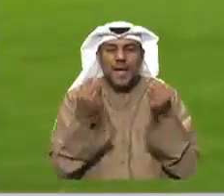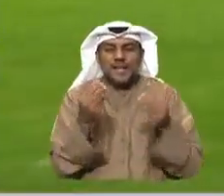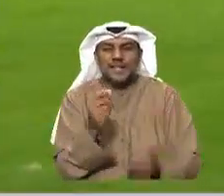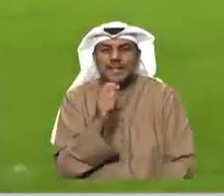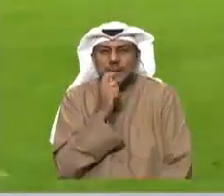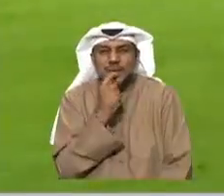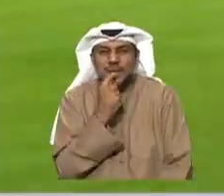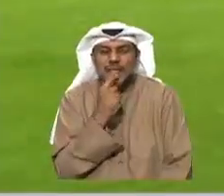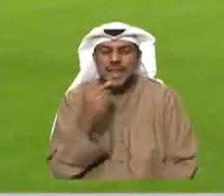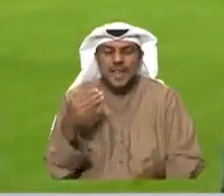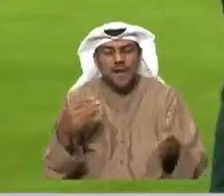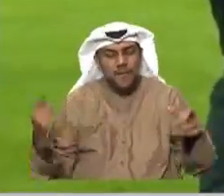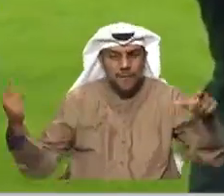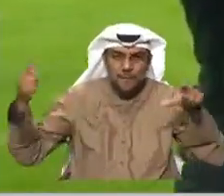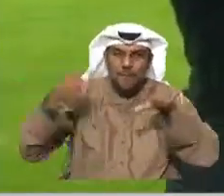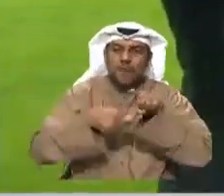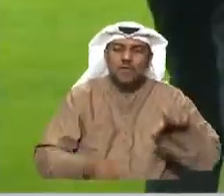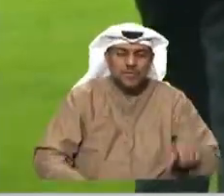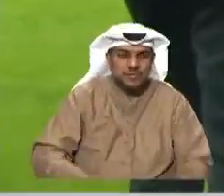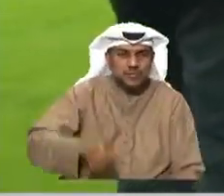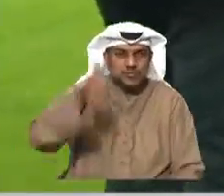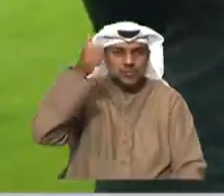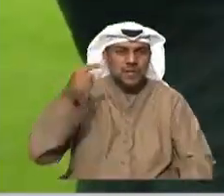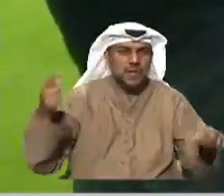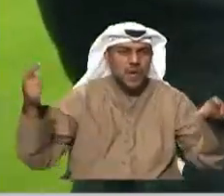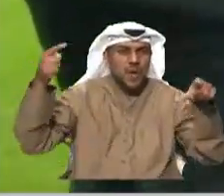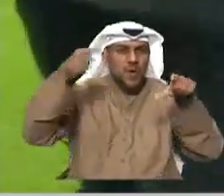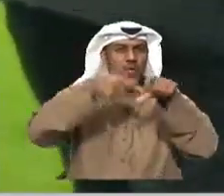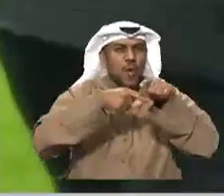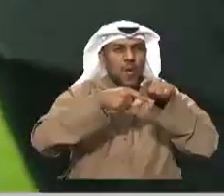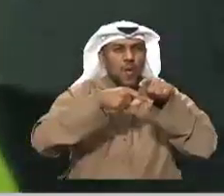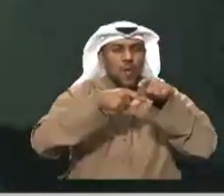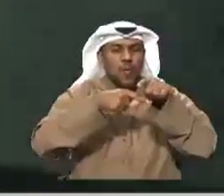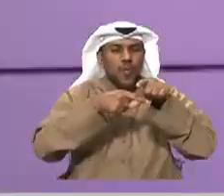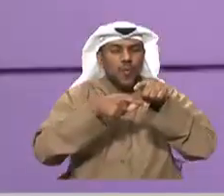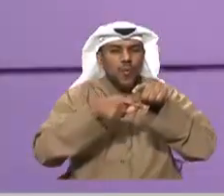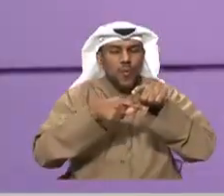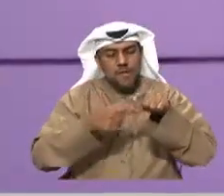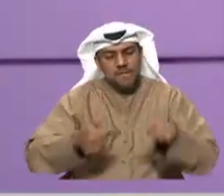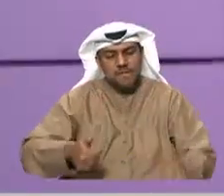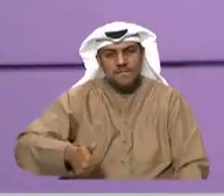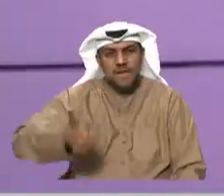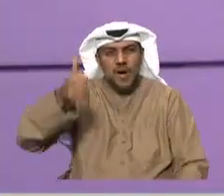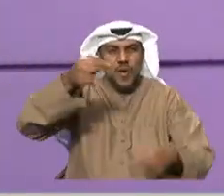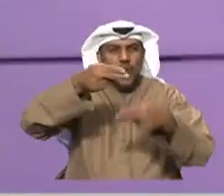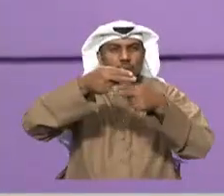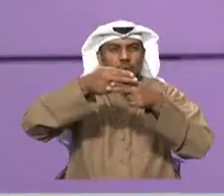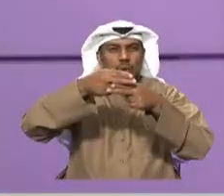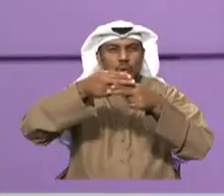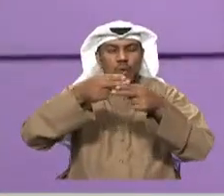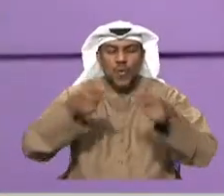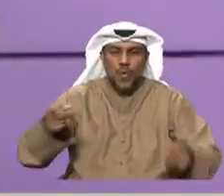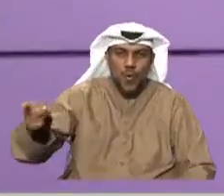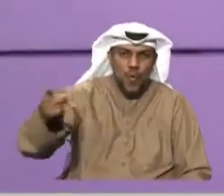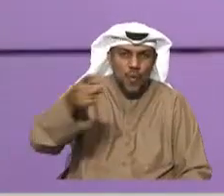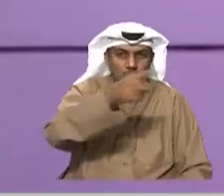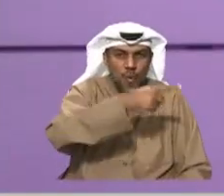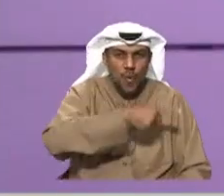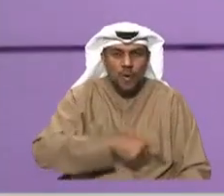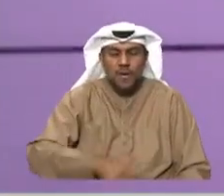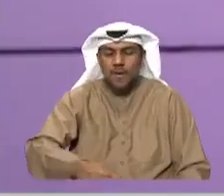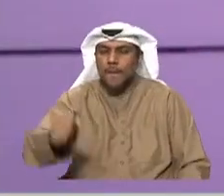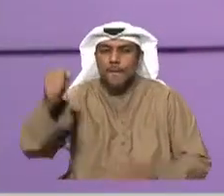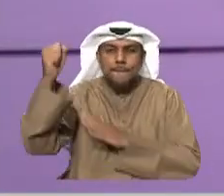هذا الفوز هو بداية انطلاق الأزرق الكويتي للمنافسة على اللقب. هذول اللاعبين يستحقون يتواجدون في